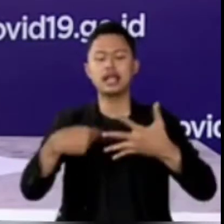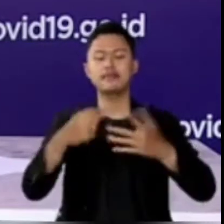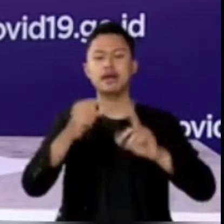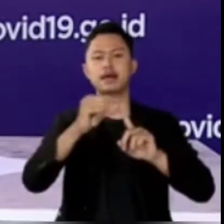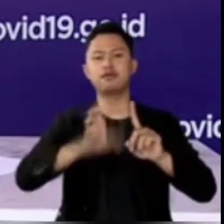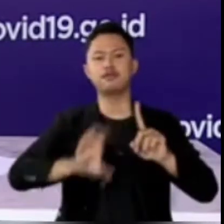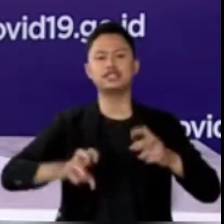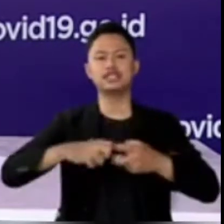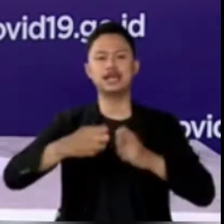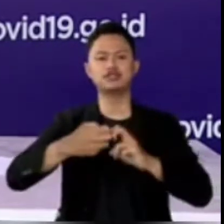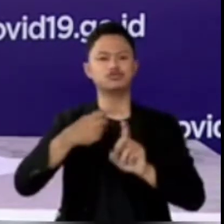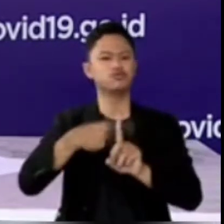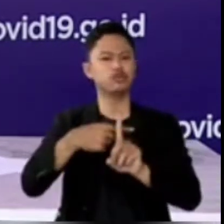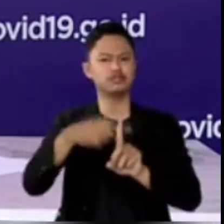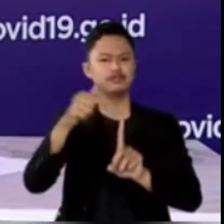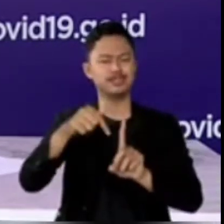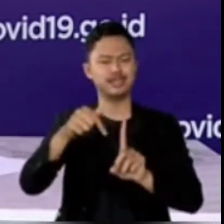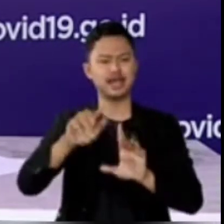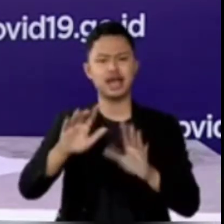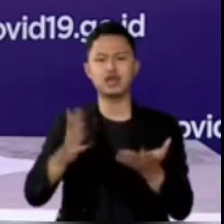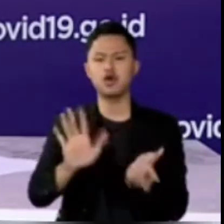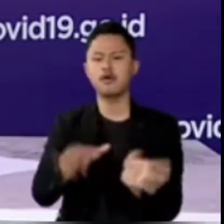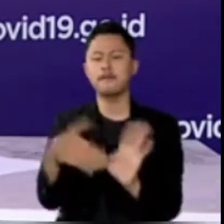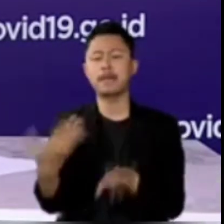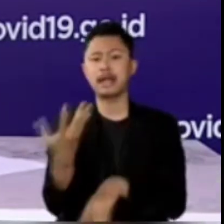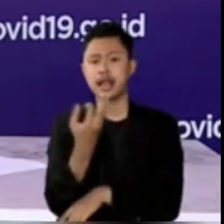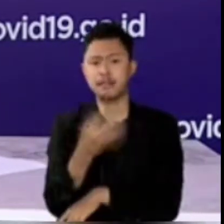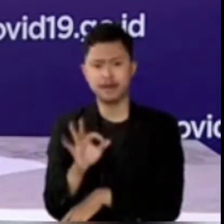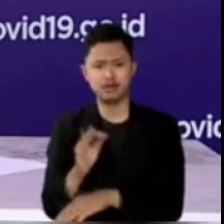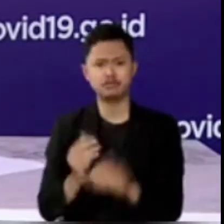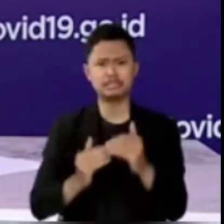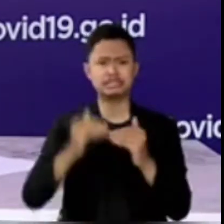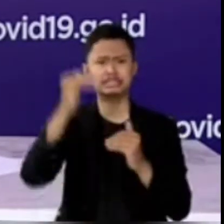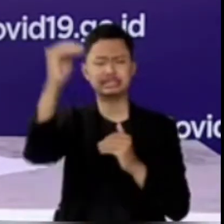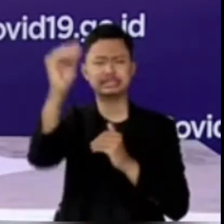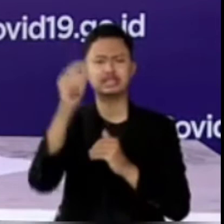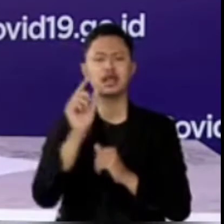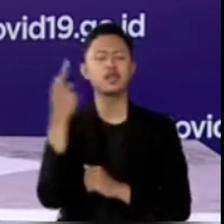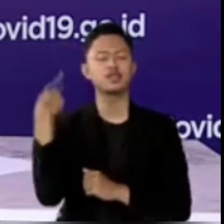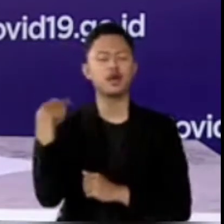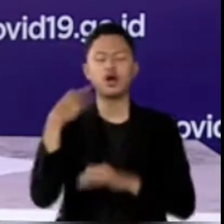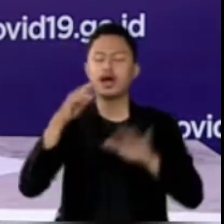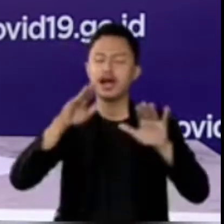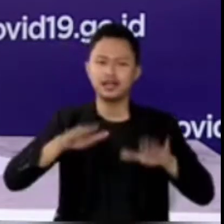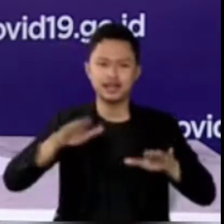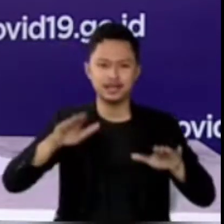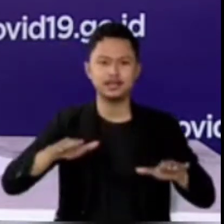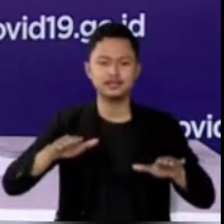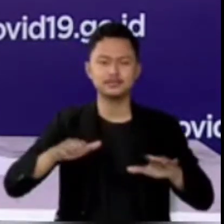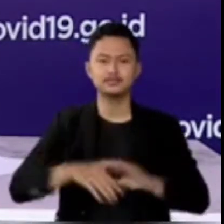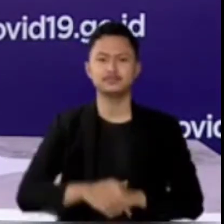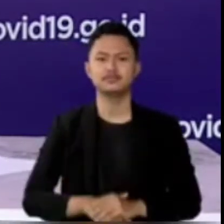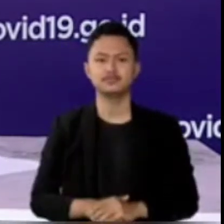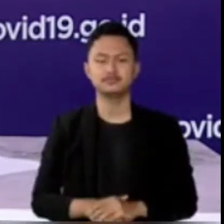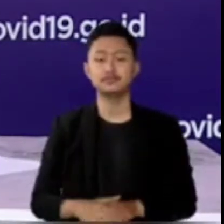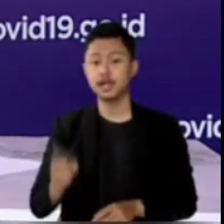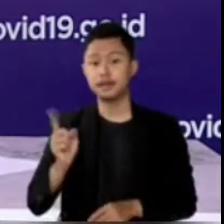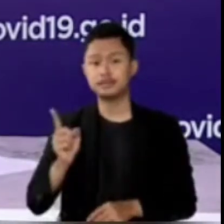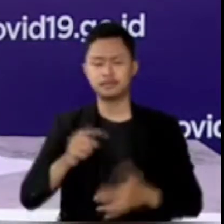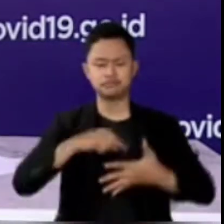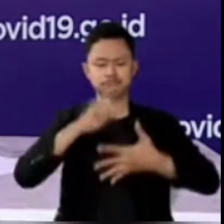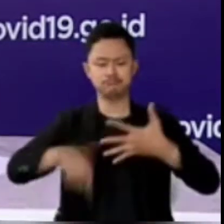sama, angka kesembuhan pasien COVID-19 mengalami penurunan. Menurut data tanggal 21 Maret